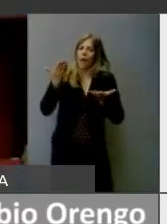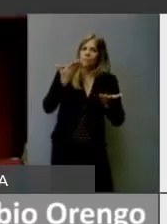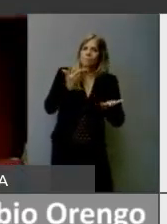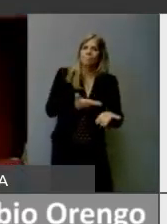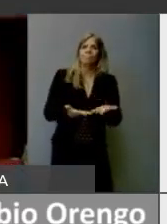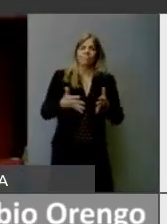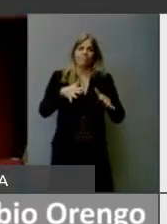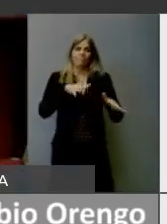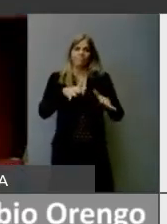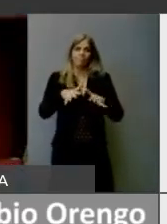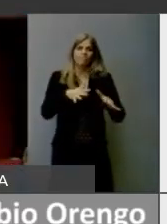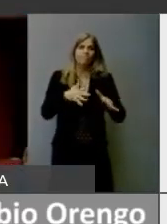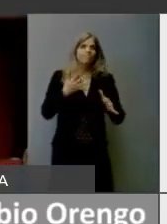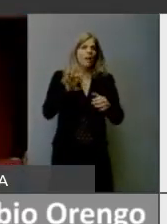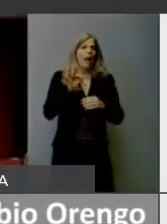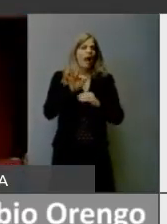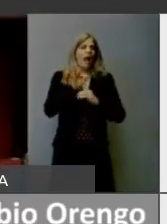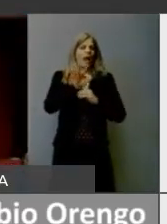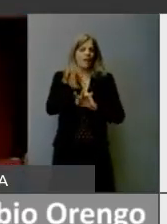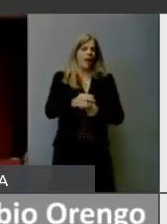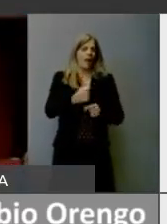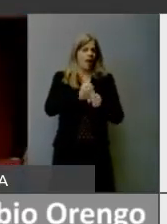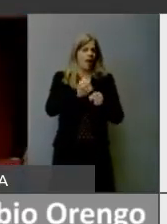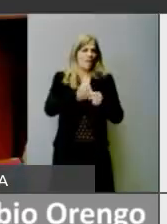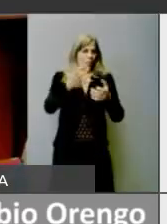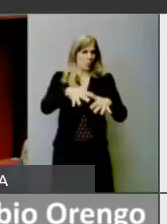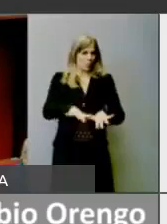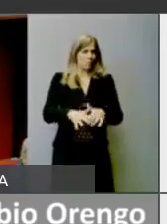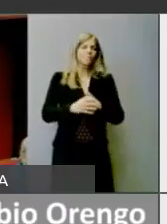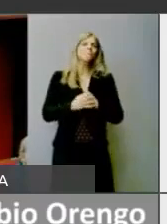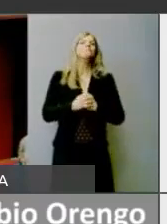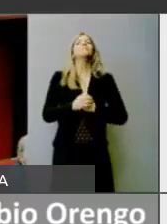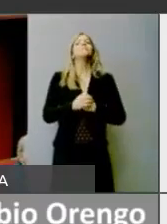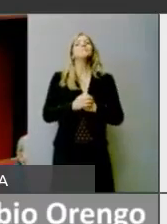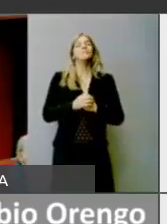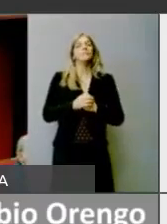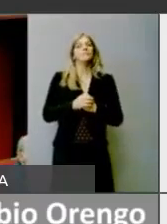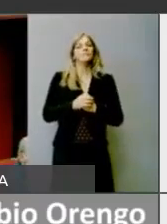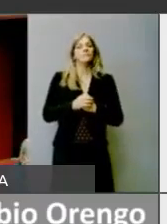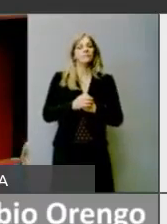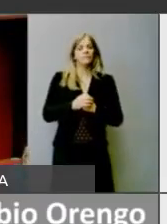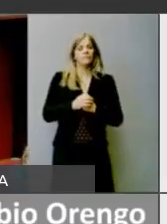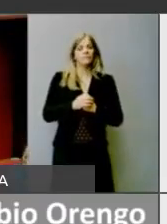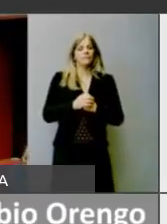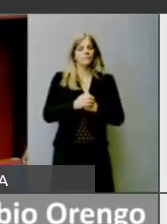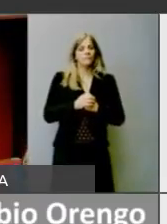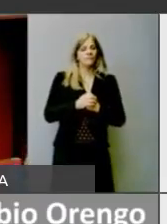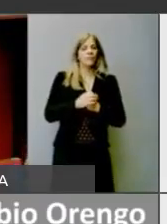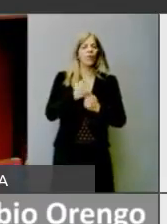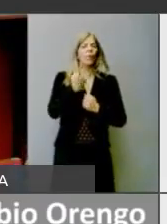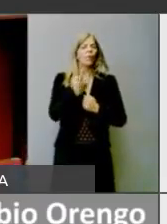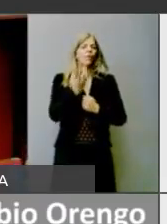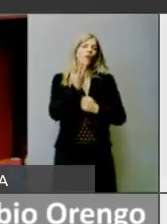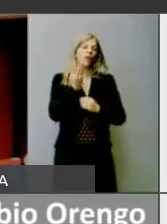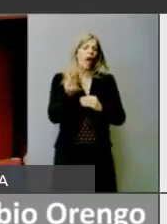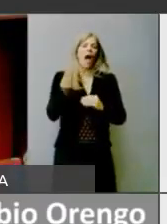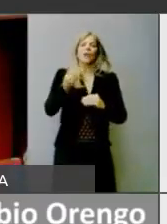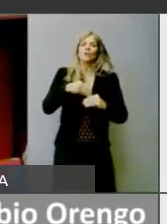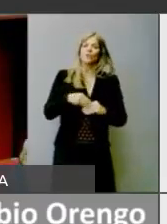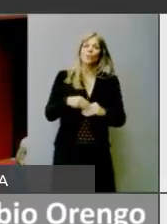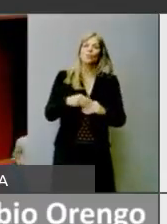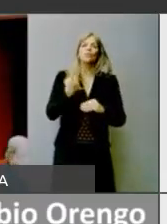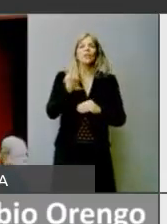raggiungimento di questo lavoro. Ma un particolare pensiero deve andare